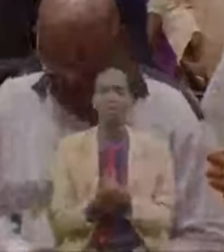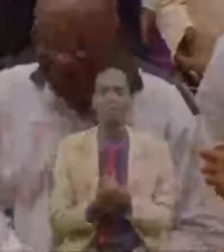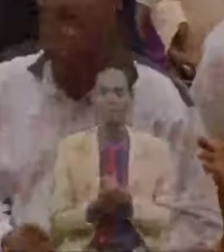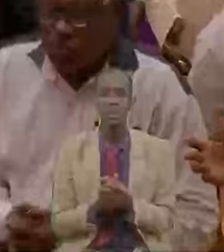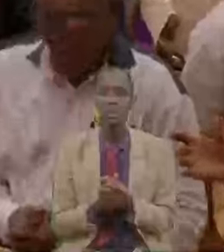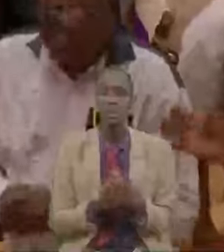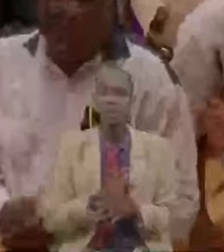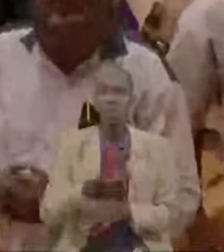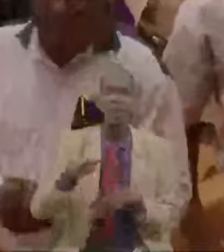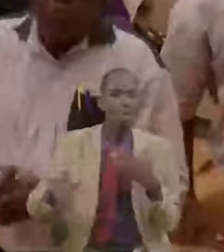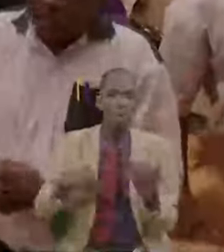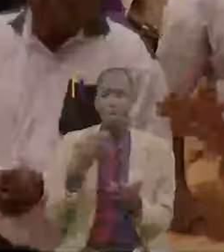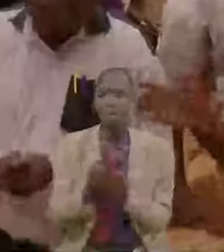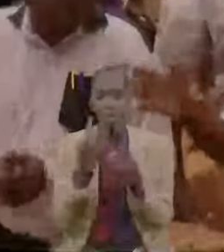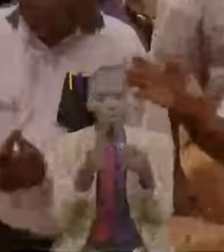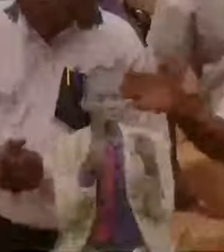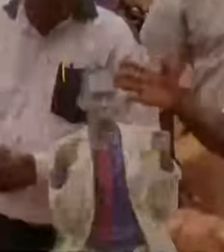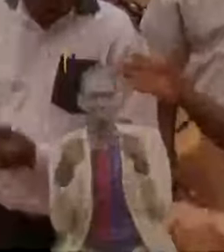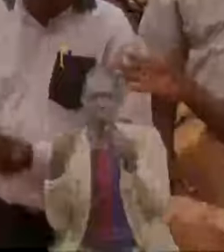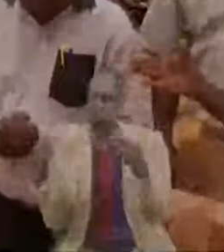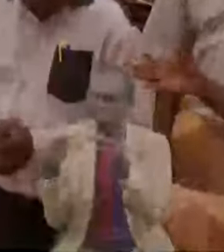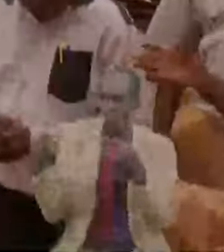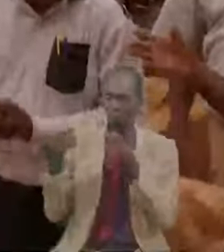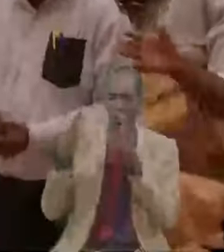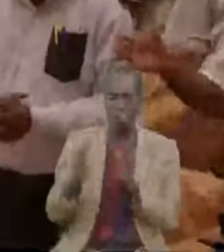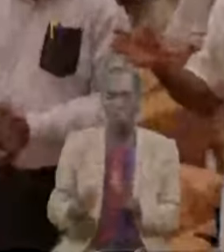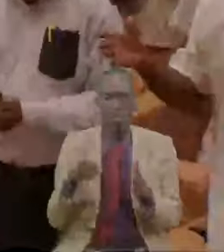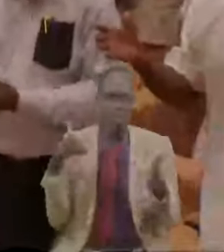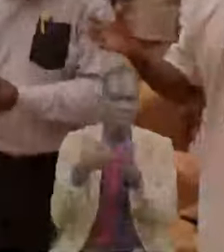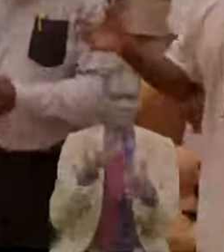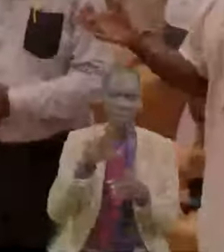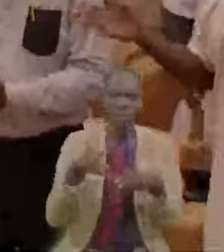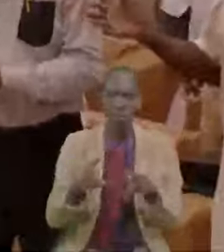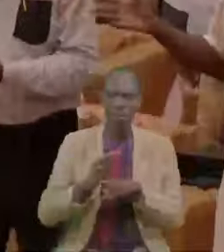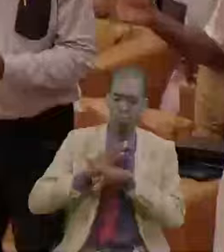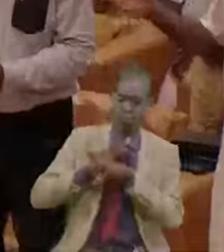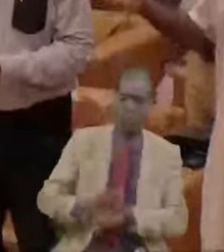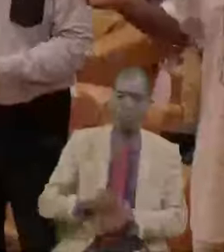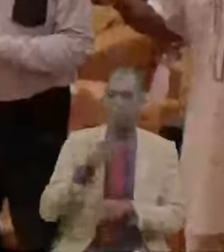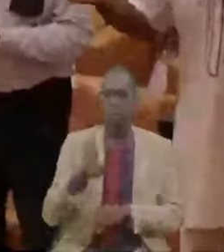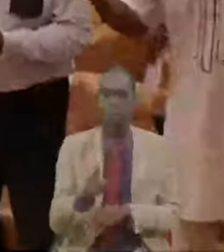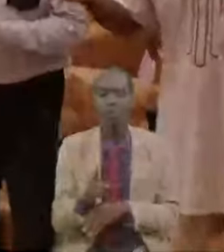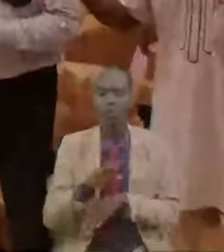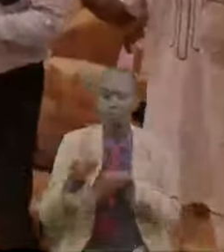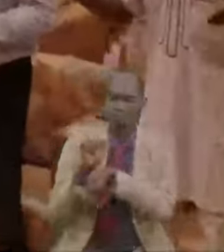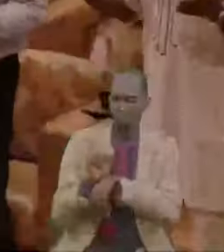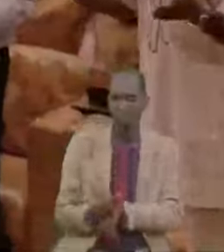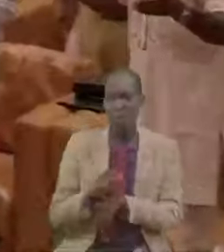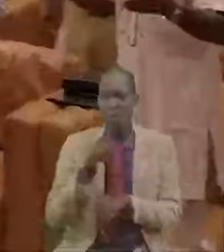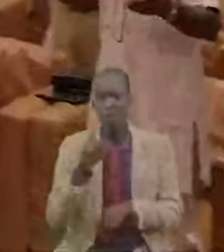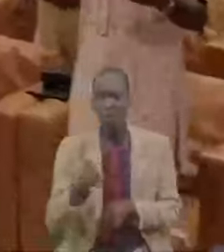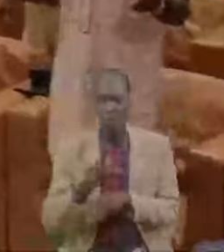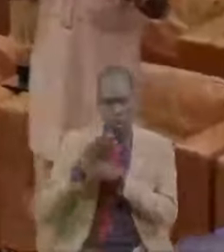Tous les adversaires contre votre vie, contre votre progrès, tous les adversaires qui vous